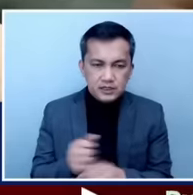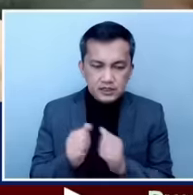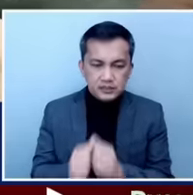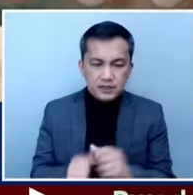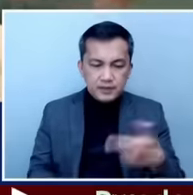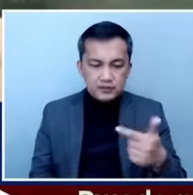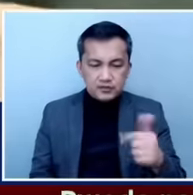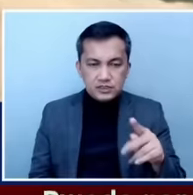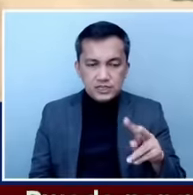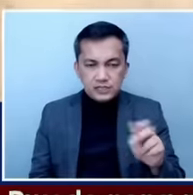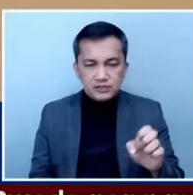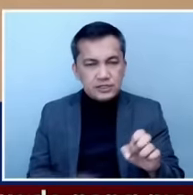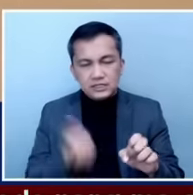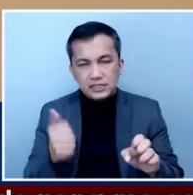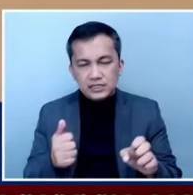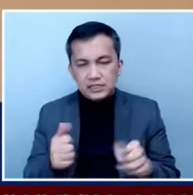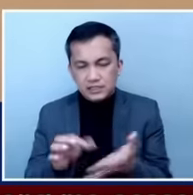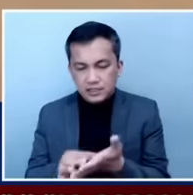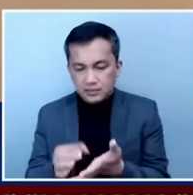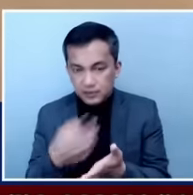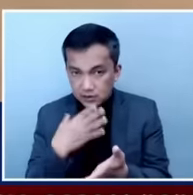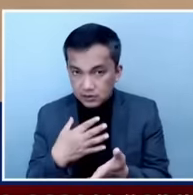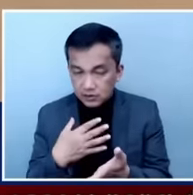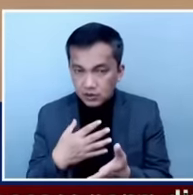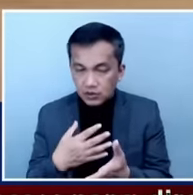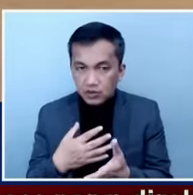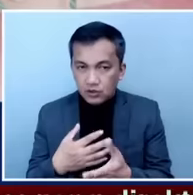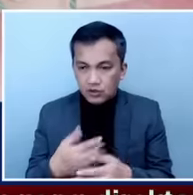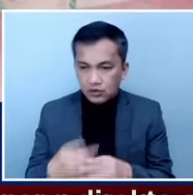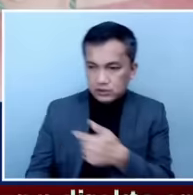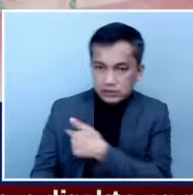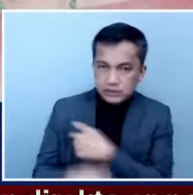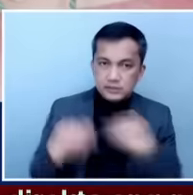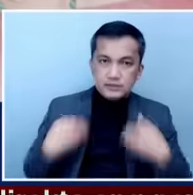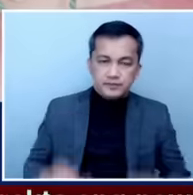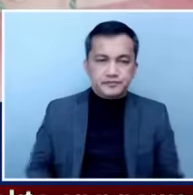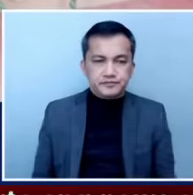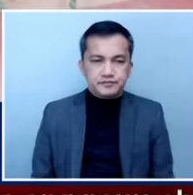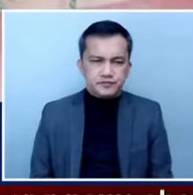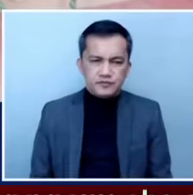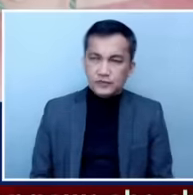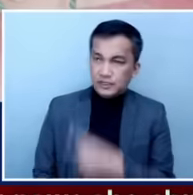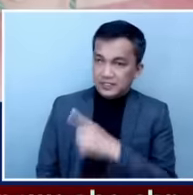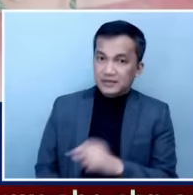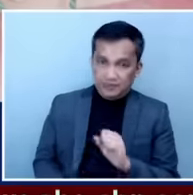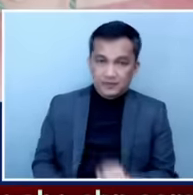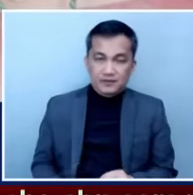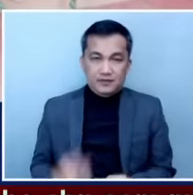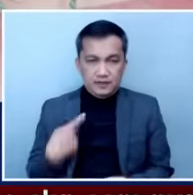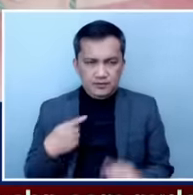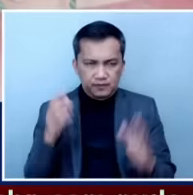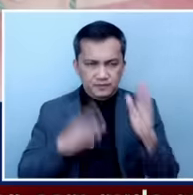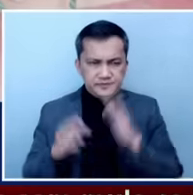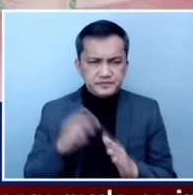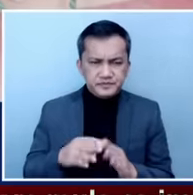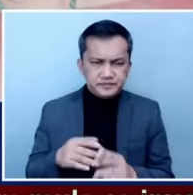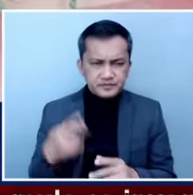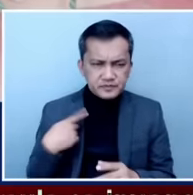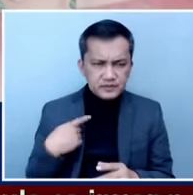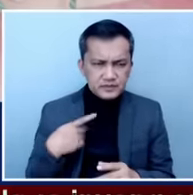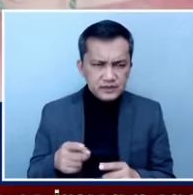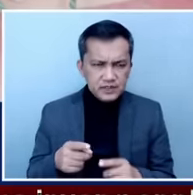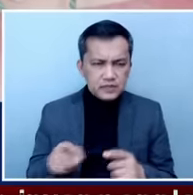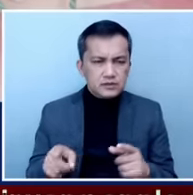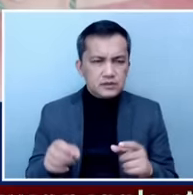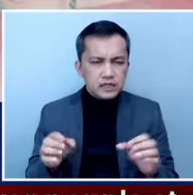sa ibang gamot na iniinom o ini-inject sa katawan. Pwede magkaroon ng problema pagkaroon ng nagkaroon ng drug interaction.